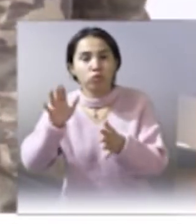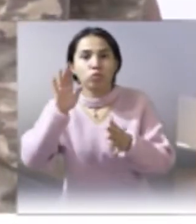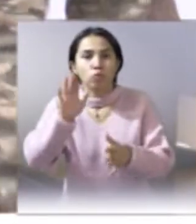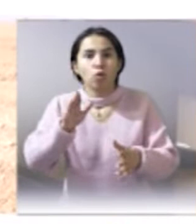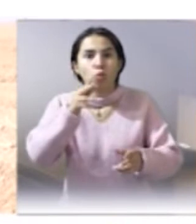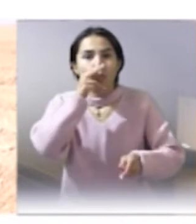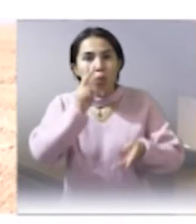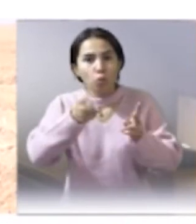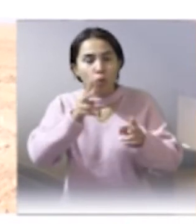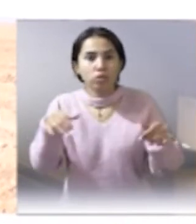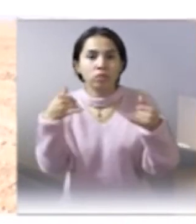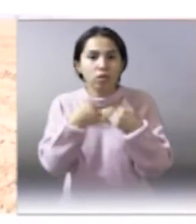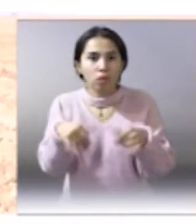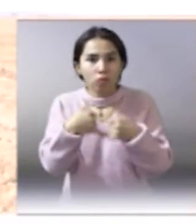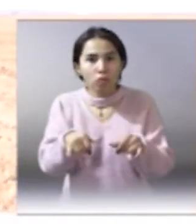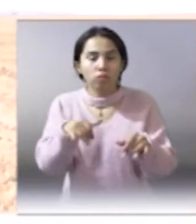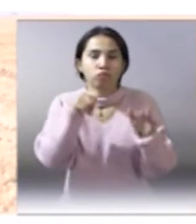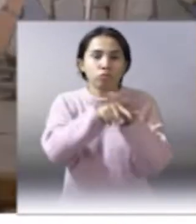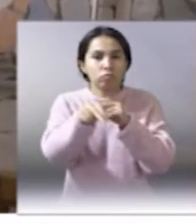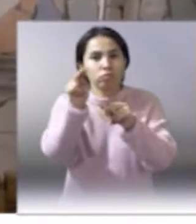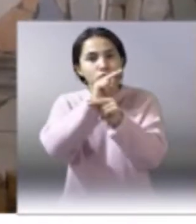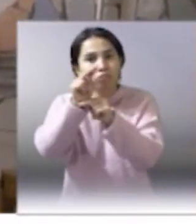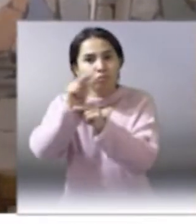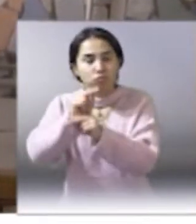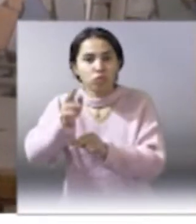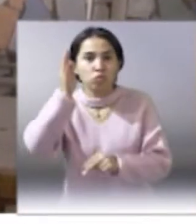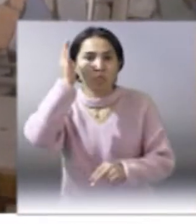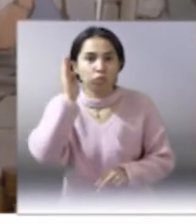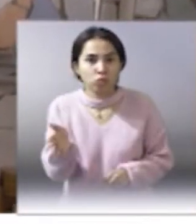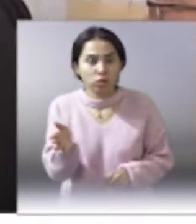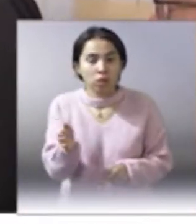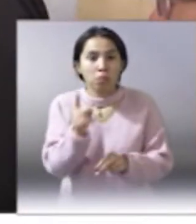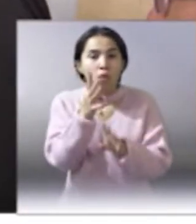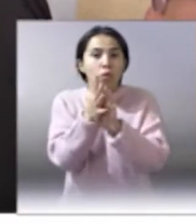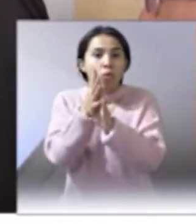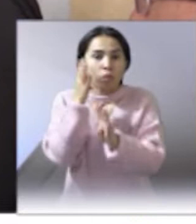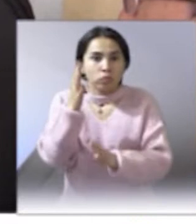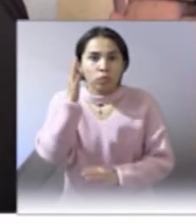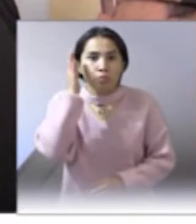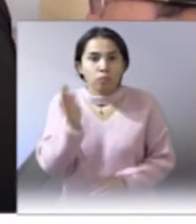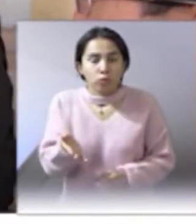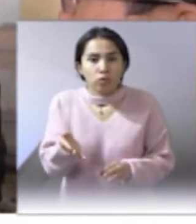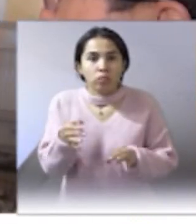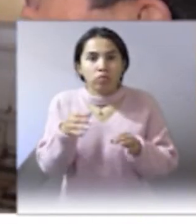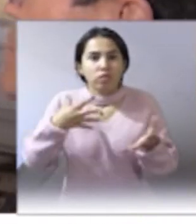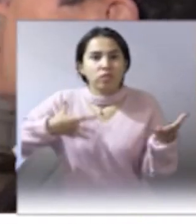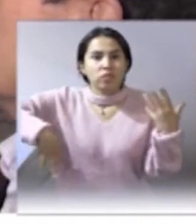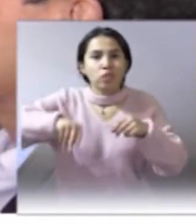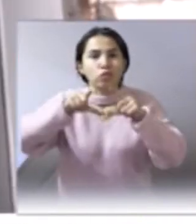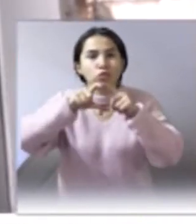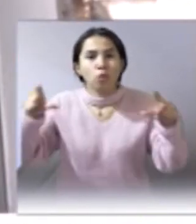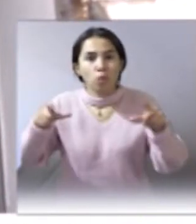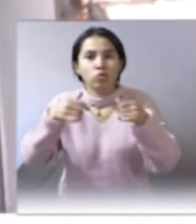их социально-экономического развития проводились встречи с местными жителями, на которых разъяснялась необходимость развития подсобных